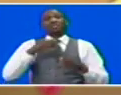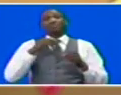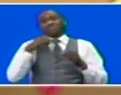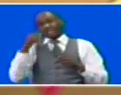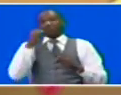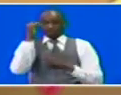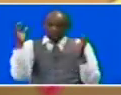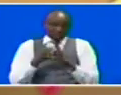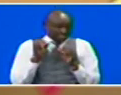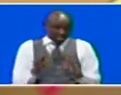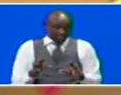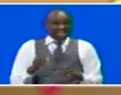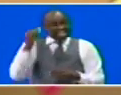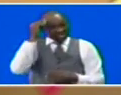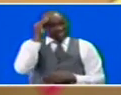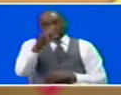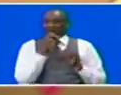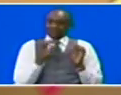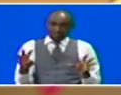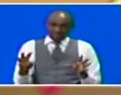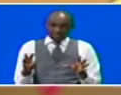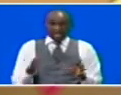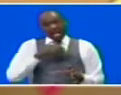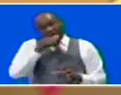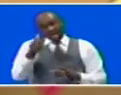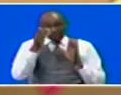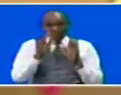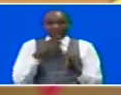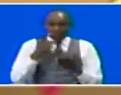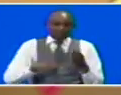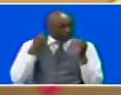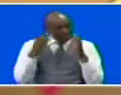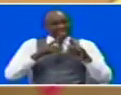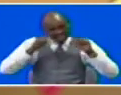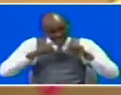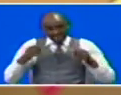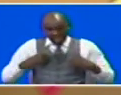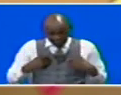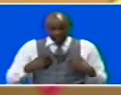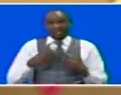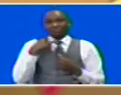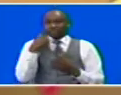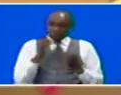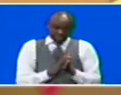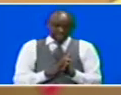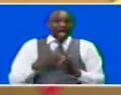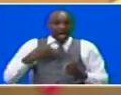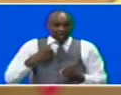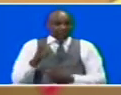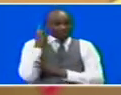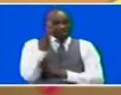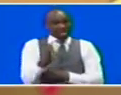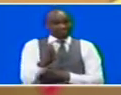chama, sio masomo yake. Kuna wengine hapa, jumbe ni nyingi, lakini kama nilivyokuarifu tuko naye hapa wakili